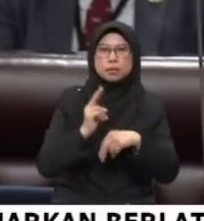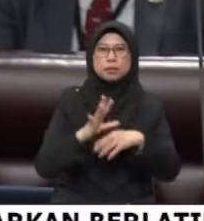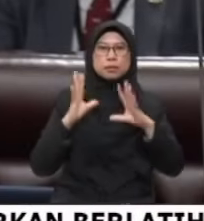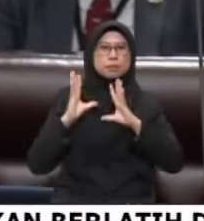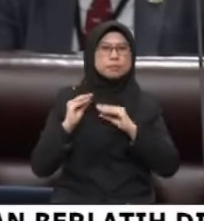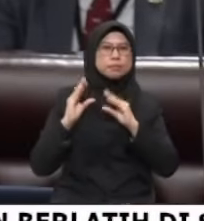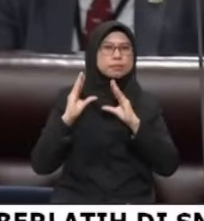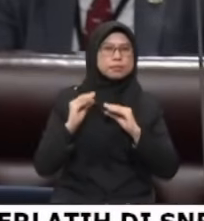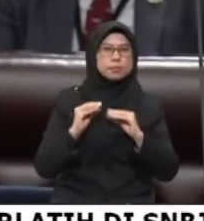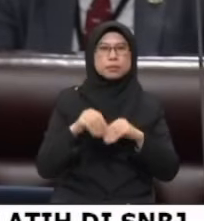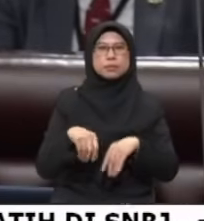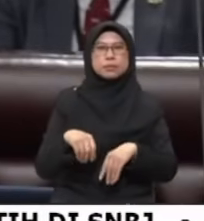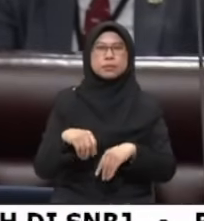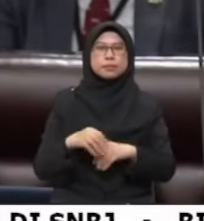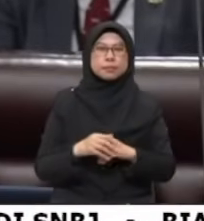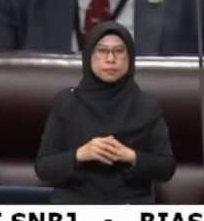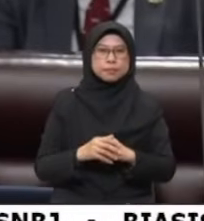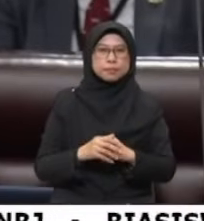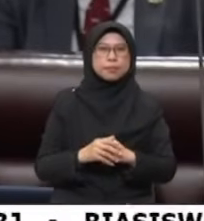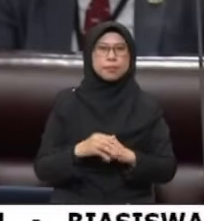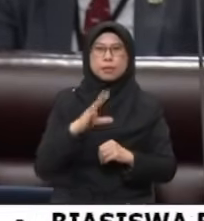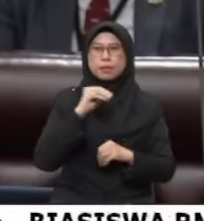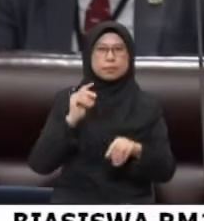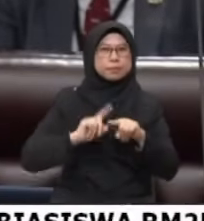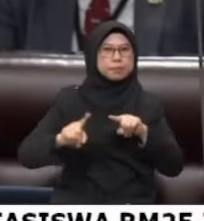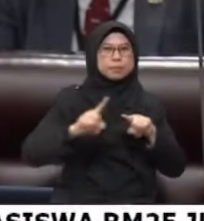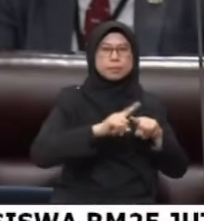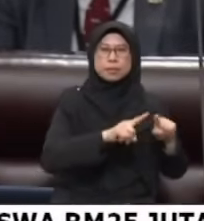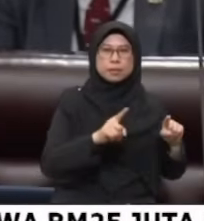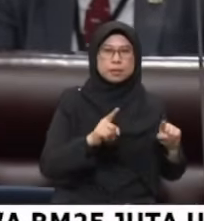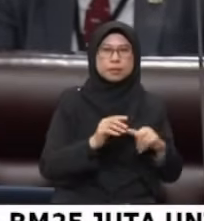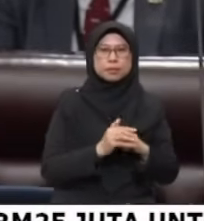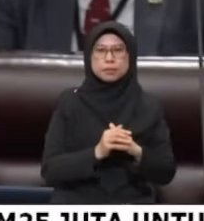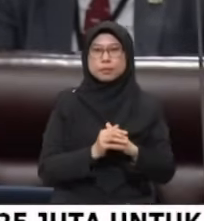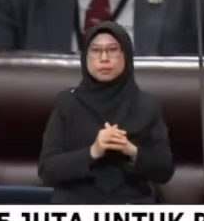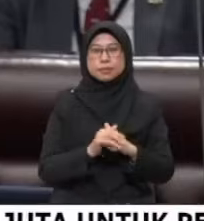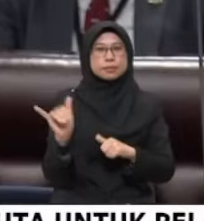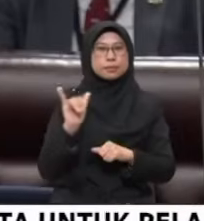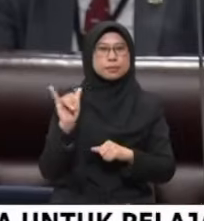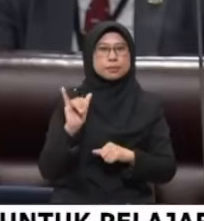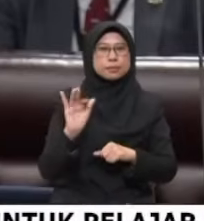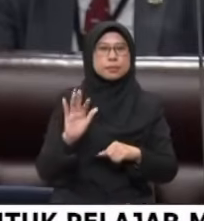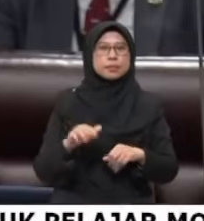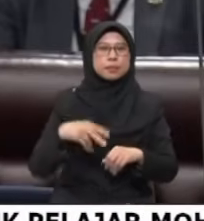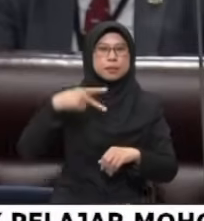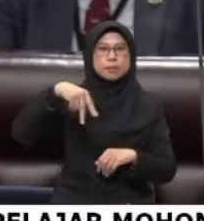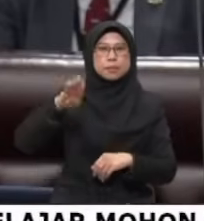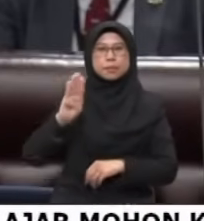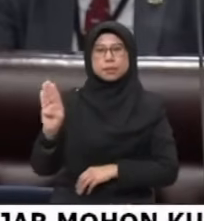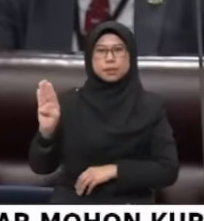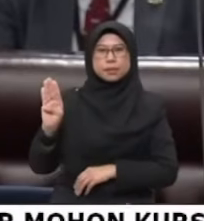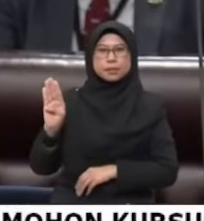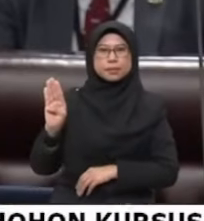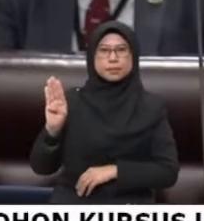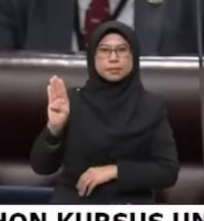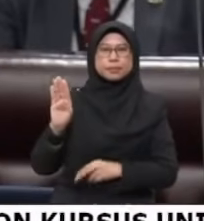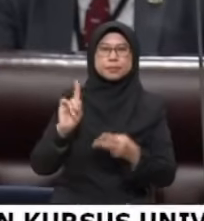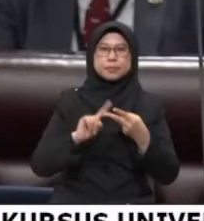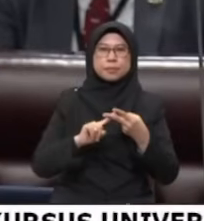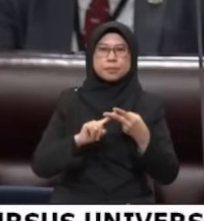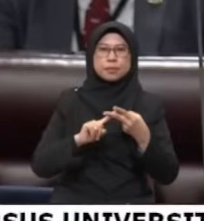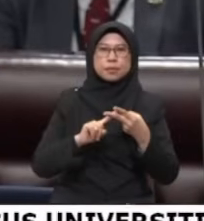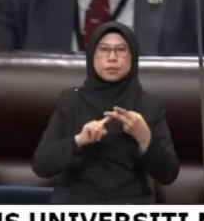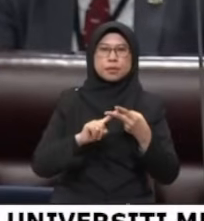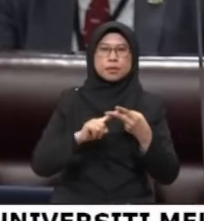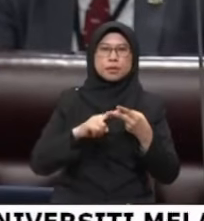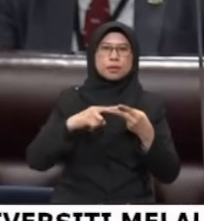mesyuarat-mesyuarat dua Hala dan pelbagai Hala seperti di pertubuhan bangsa-bangsa bersatu pertubuhan